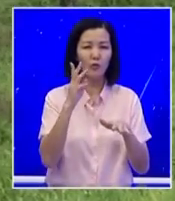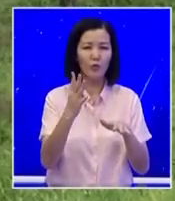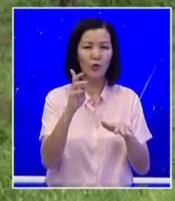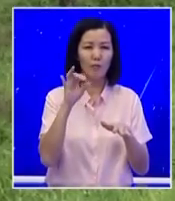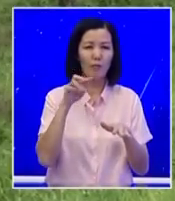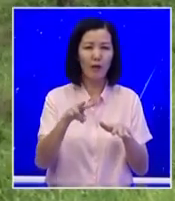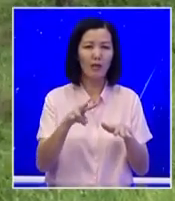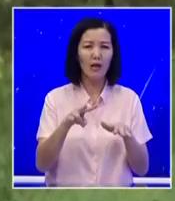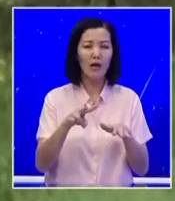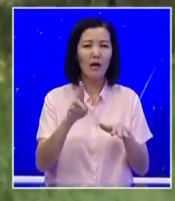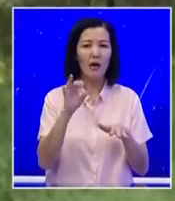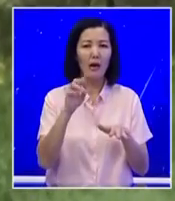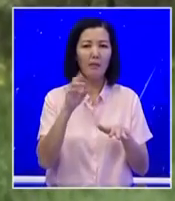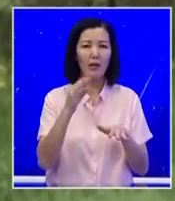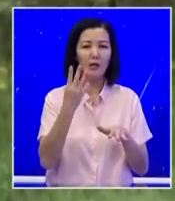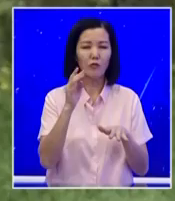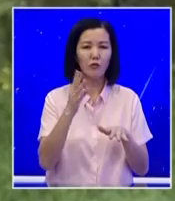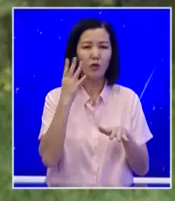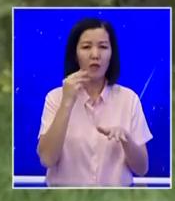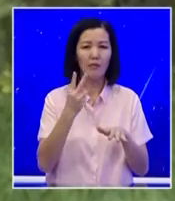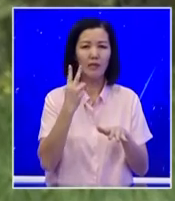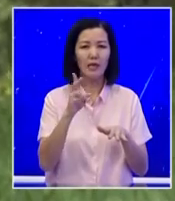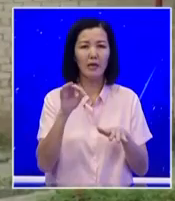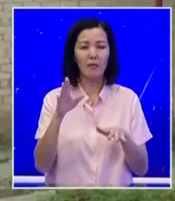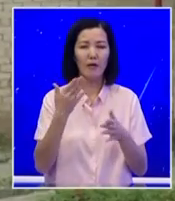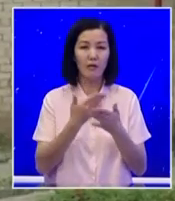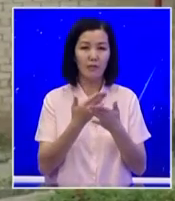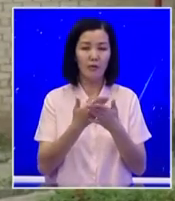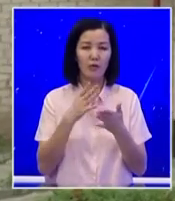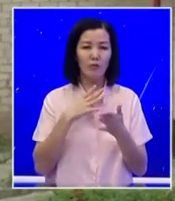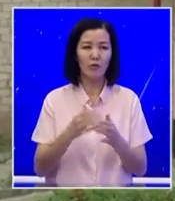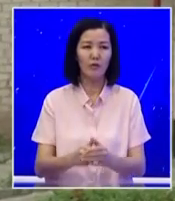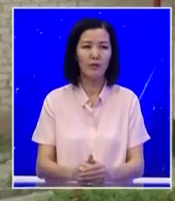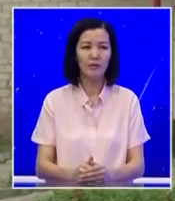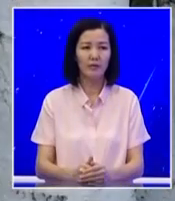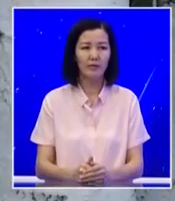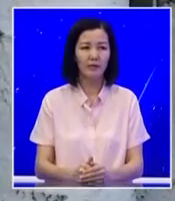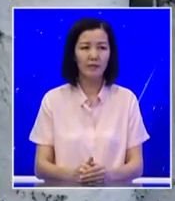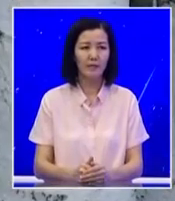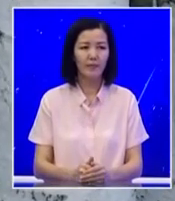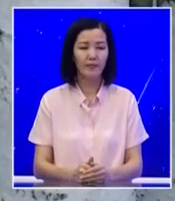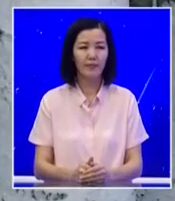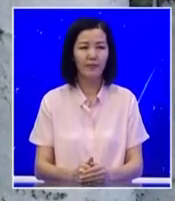балды көрсетті. Ал Қапалда 3, Алматыда 2 бал шамасында болған.